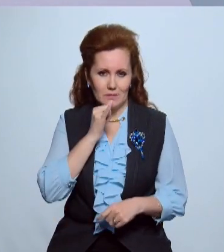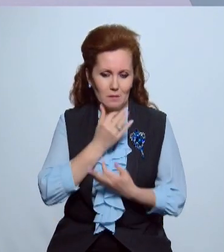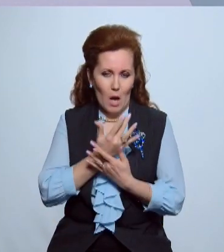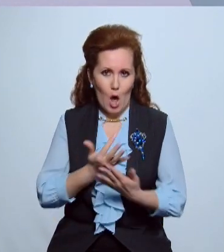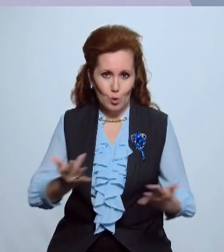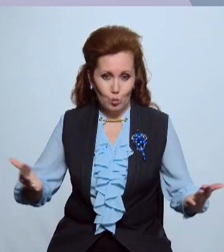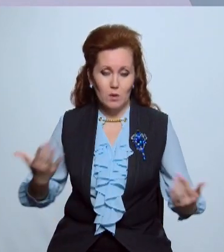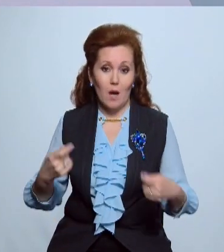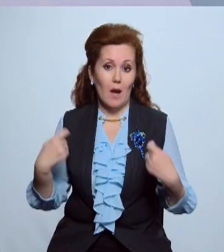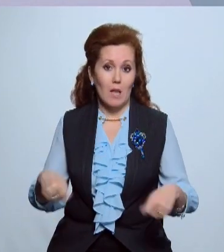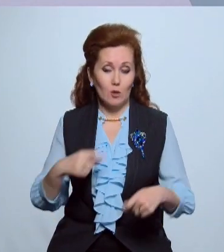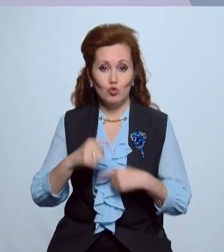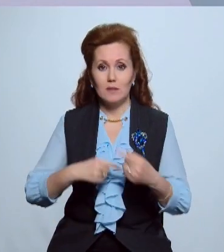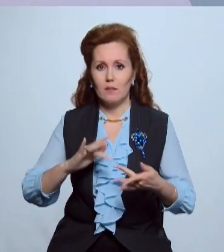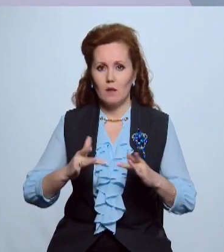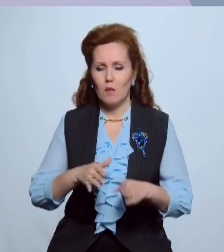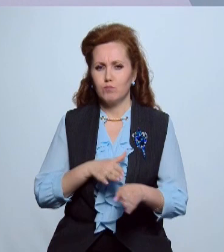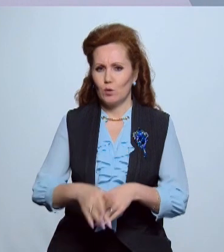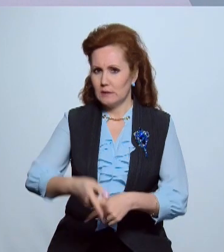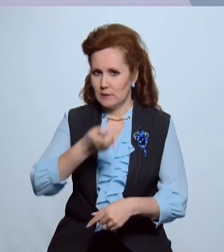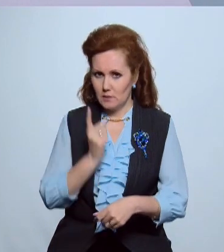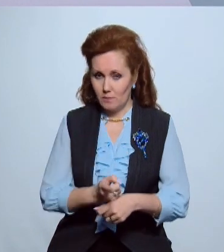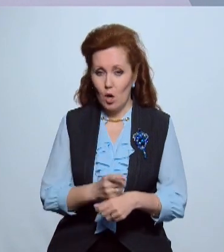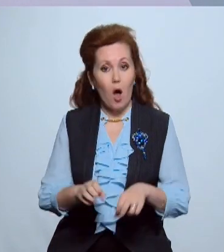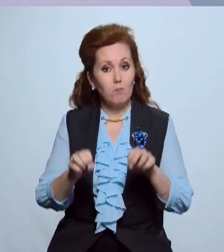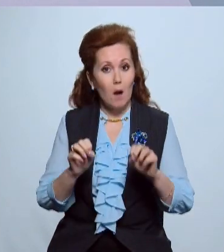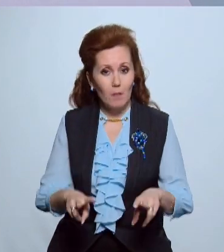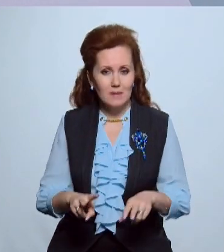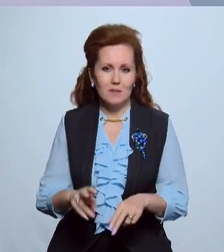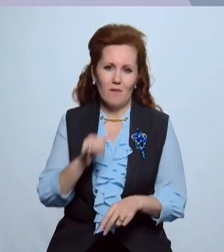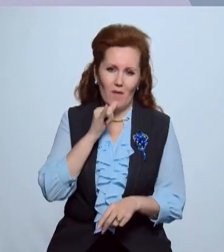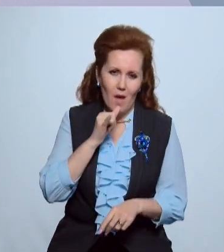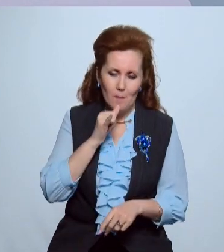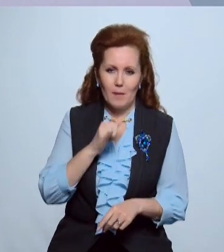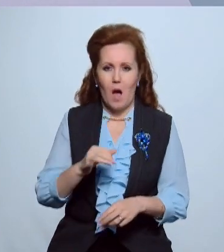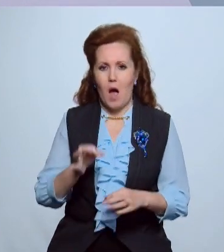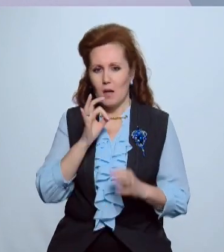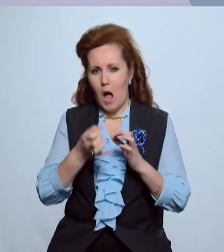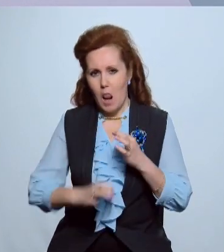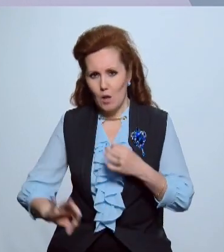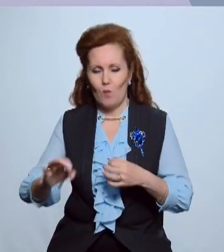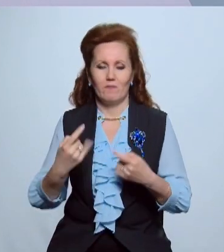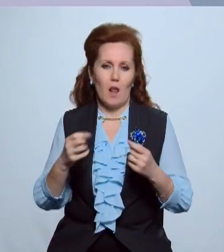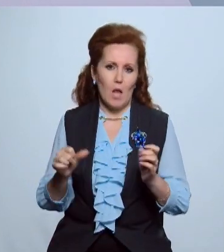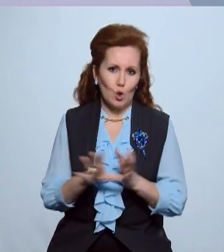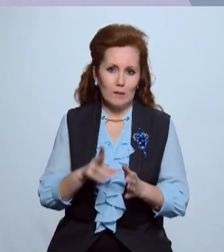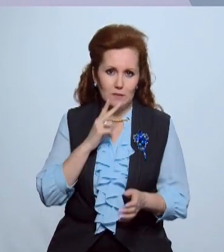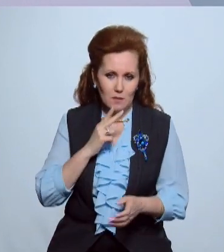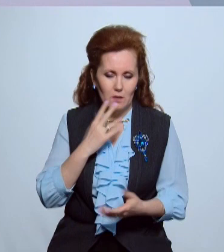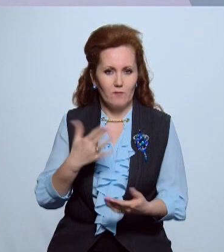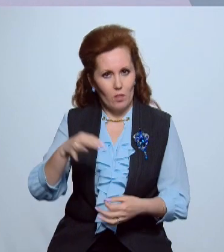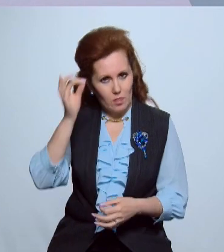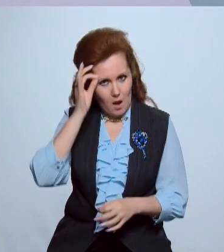Ее реализация через интернет полностью запрещена. Об опасности вейпов, кальянов, электронных сигарет сегодня вновь напомнили